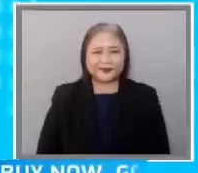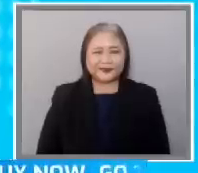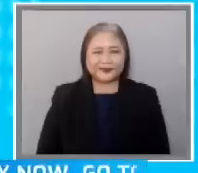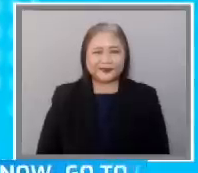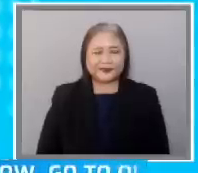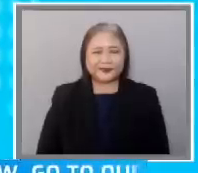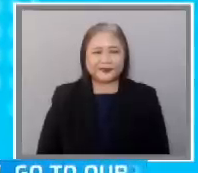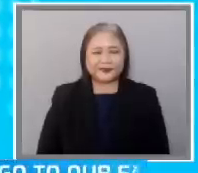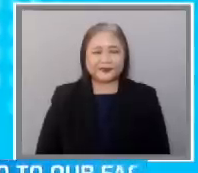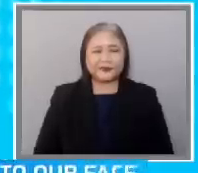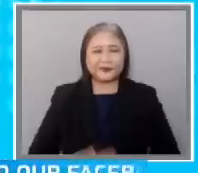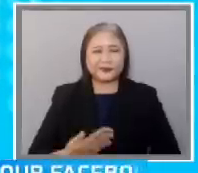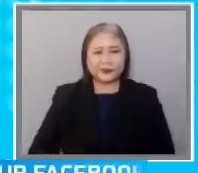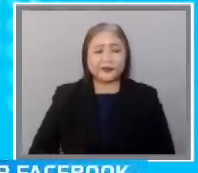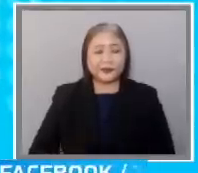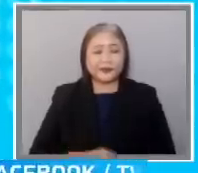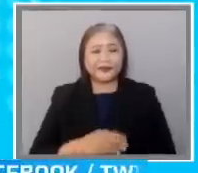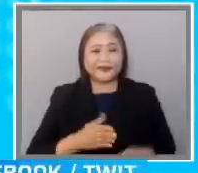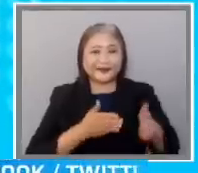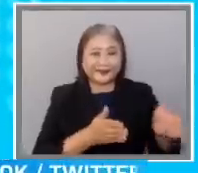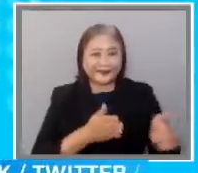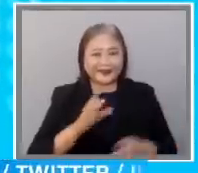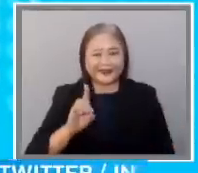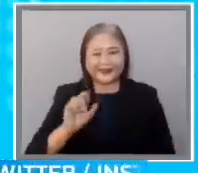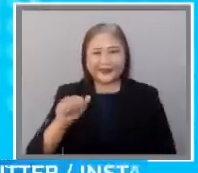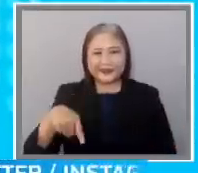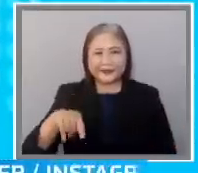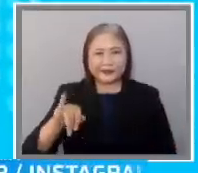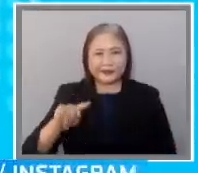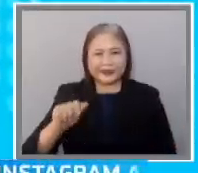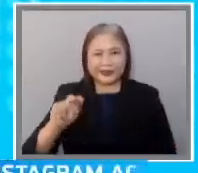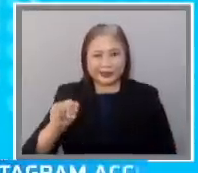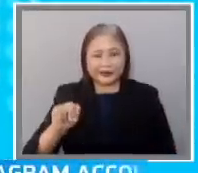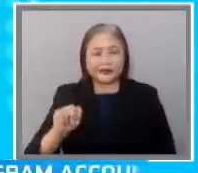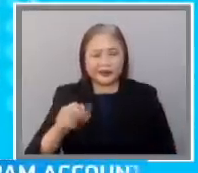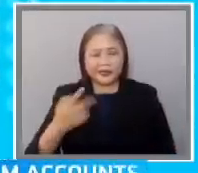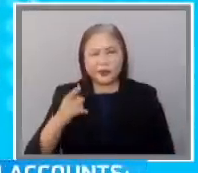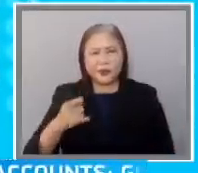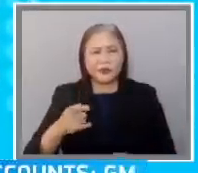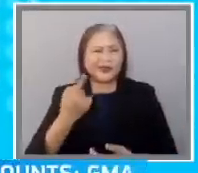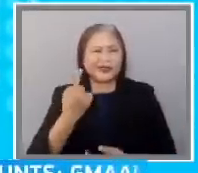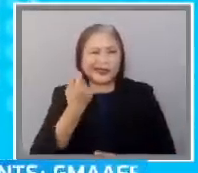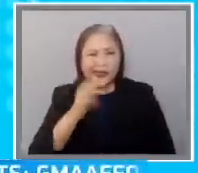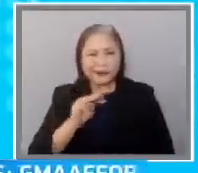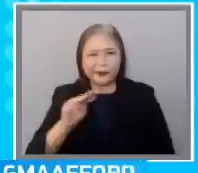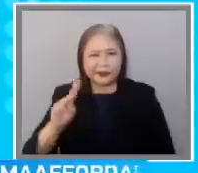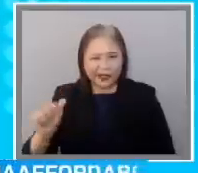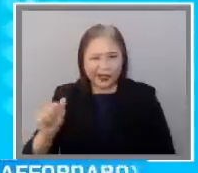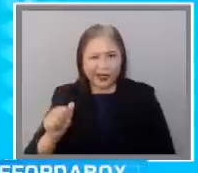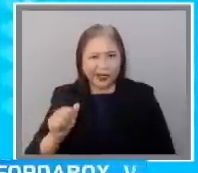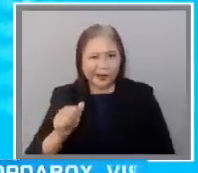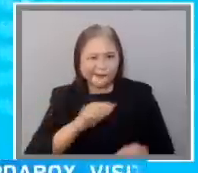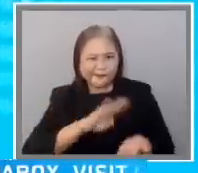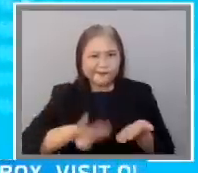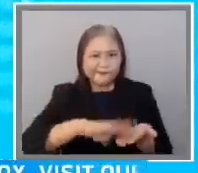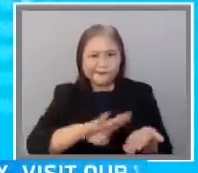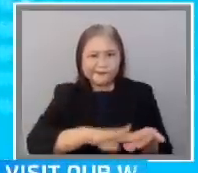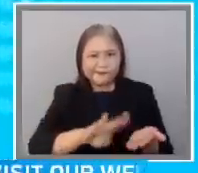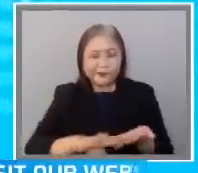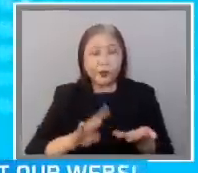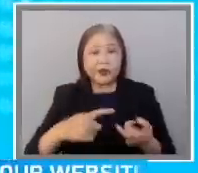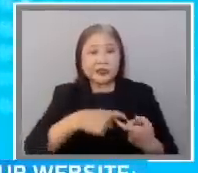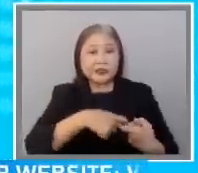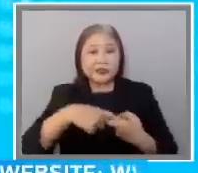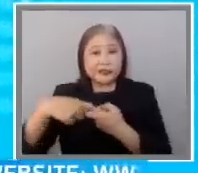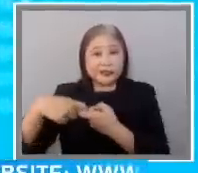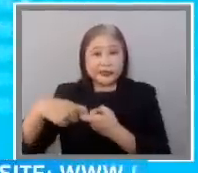Dapitan Street sa Maynila ang isa sa mga sinuyod sa MMDA clearing operations kaninang umaga. Kabilang sa mga nahatak, service vehicle ng isang